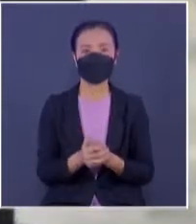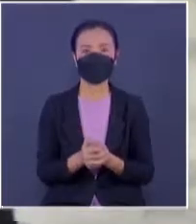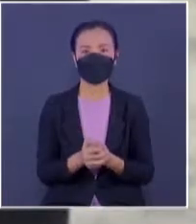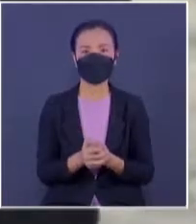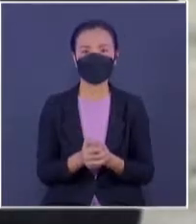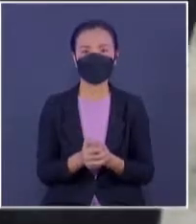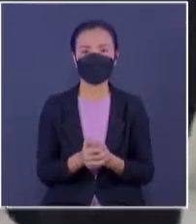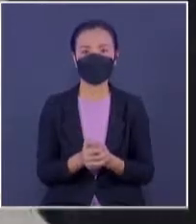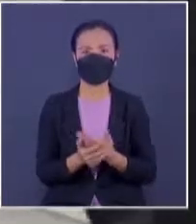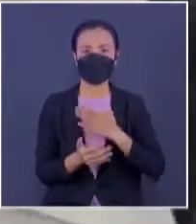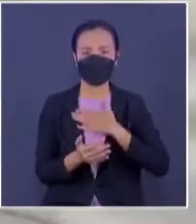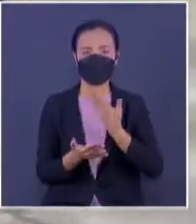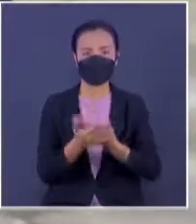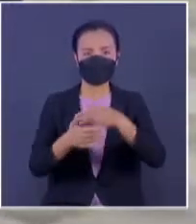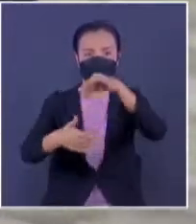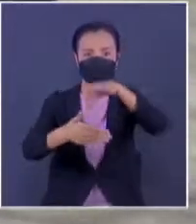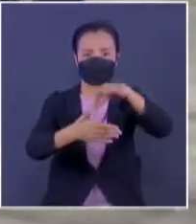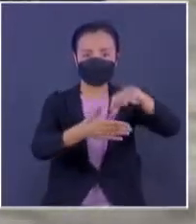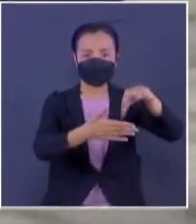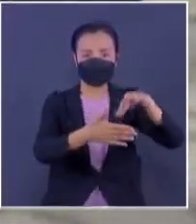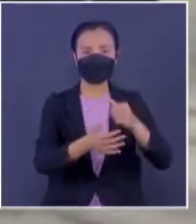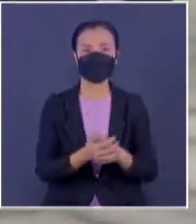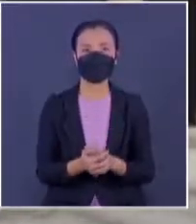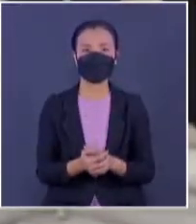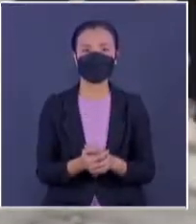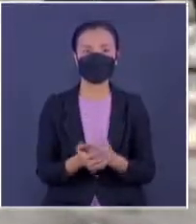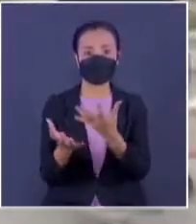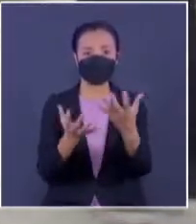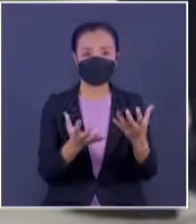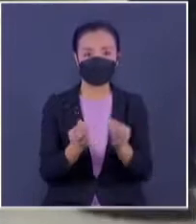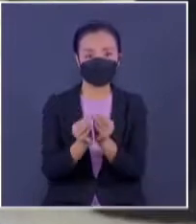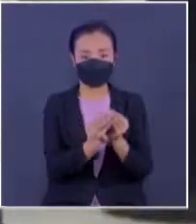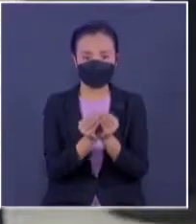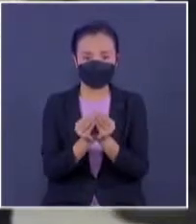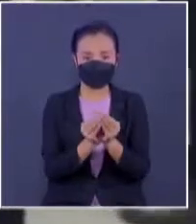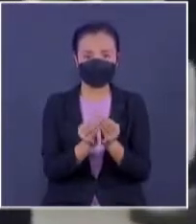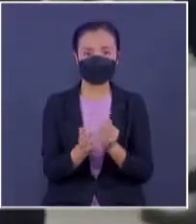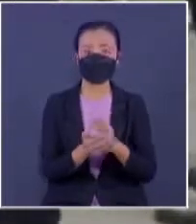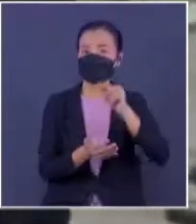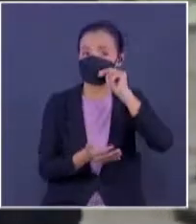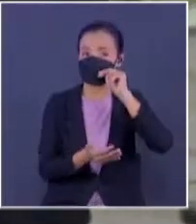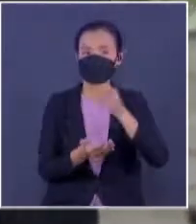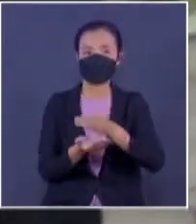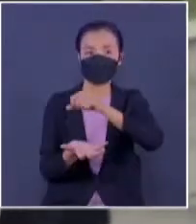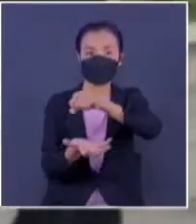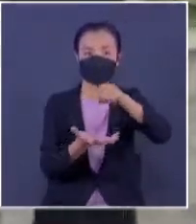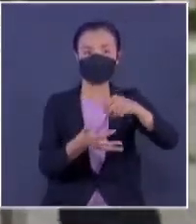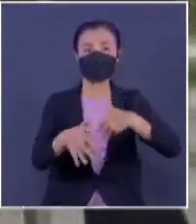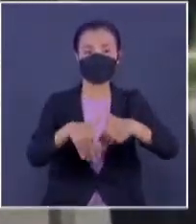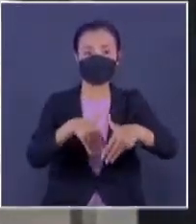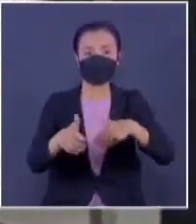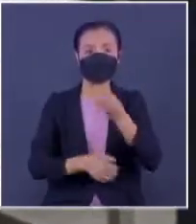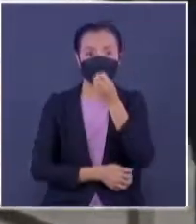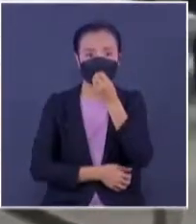าเราควรจะสละเงินการคนละเล็กละน้อยค่ะเพื่อไปซื้ออุปกรณ์การทำอาหารแล้วก็น้ำดื่มมาแจกให้กับประชาชนนะ